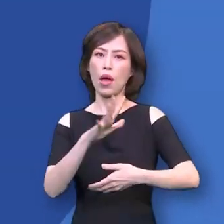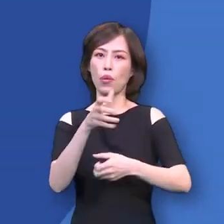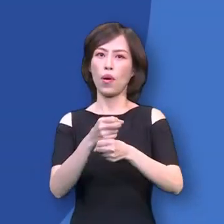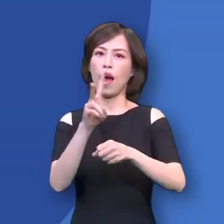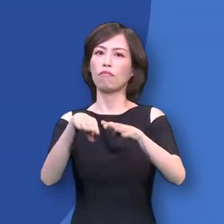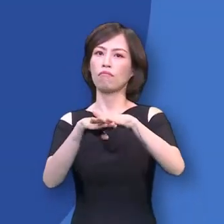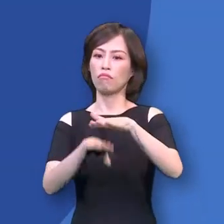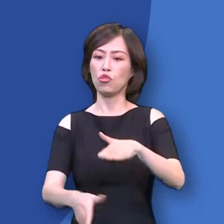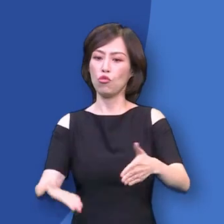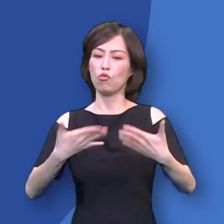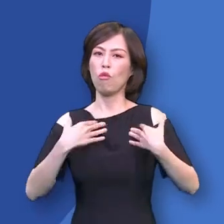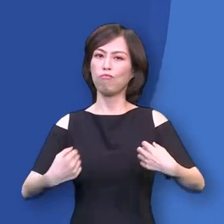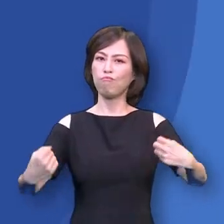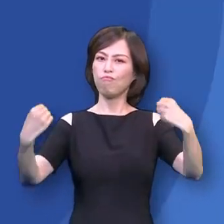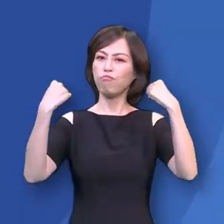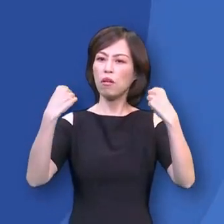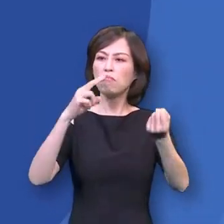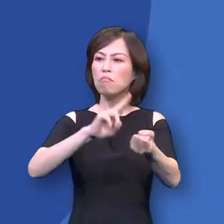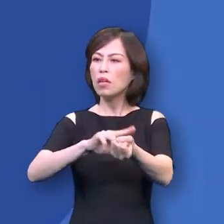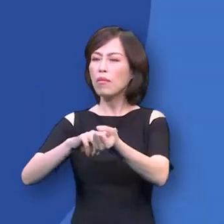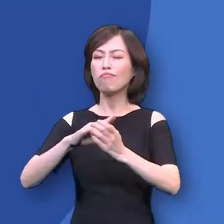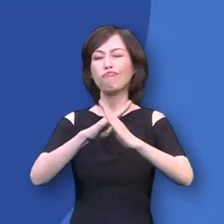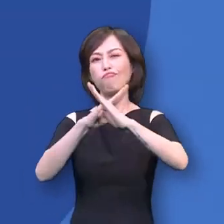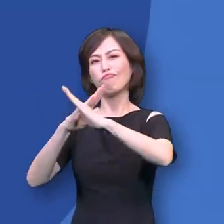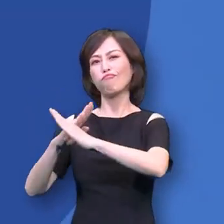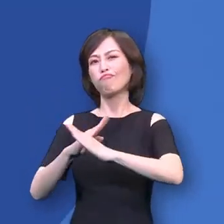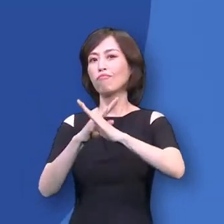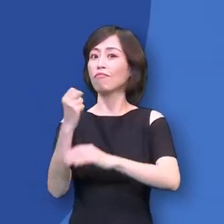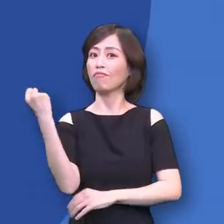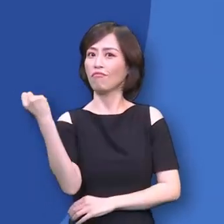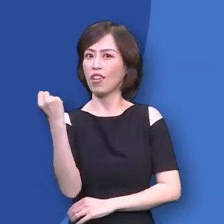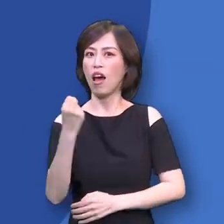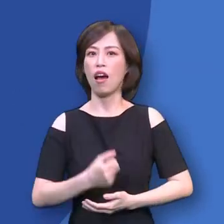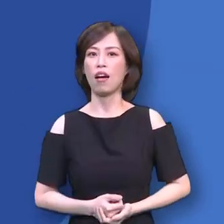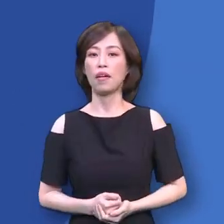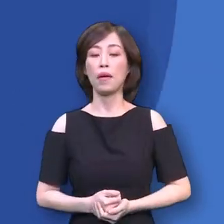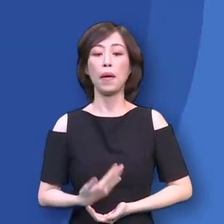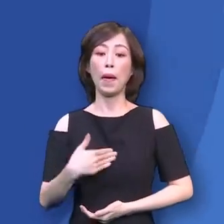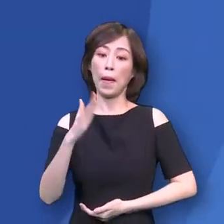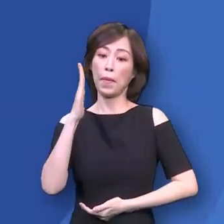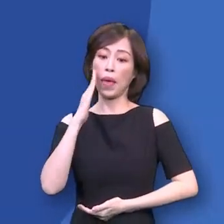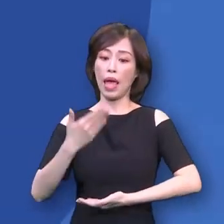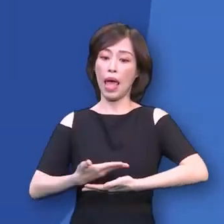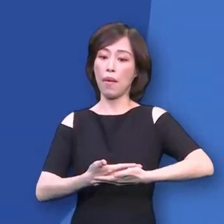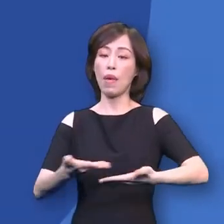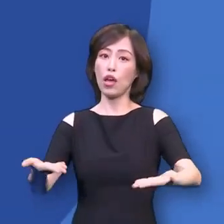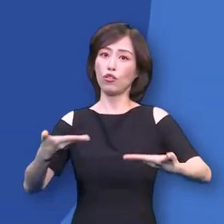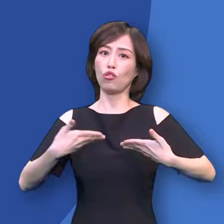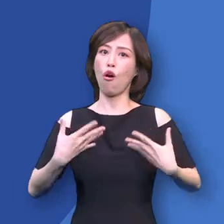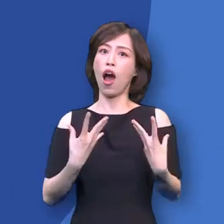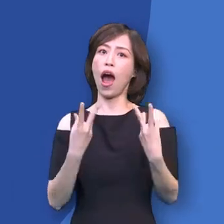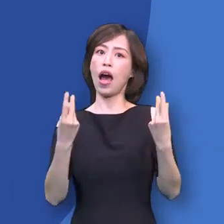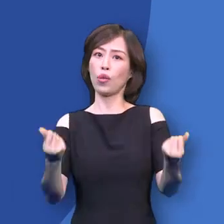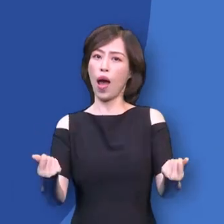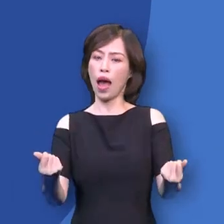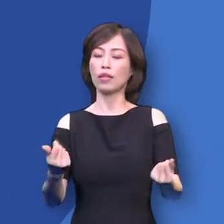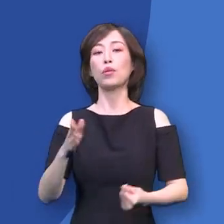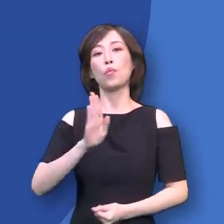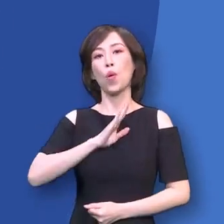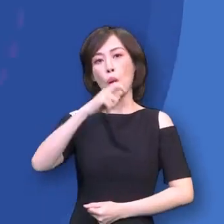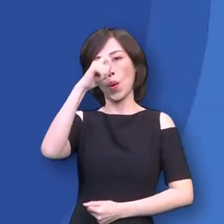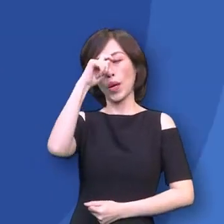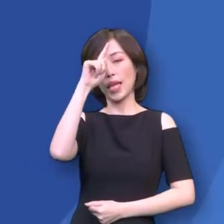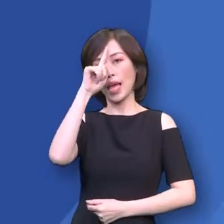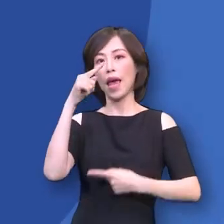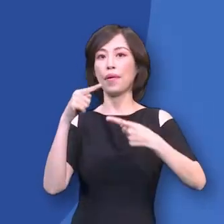tuổi, giúp trẻ có sức đề kháng tốt để chống lại bệnh tật. Để đảm bảo an toàn cho mẹ và bé trong mùa dịch COVID-19, Bộ Y